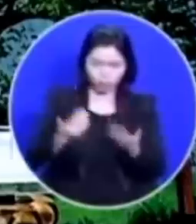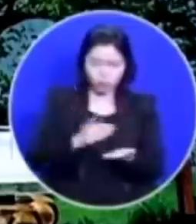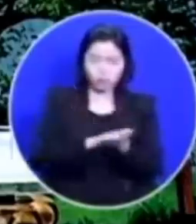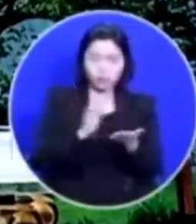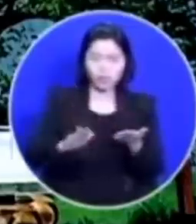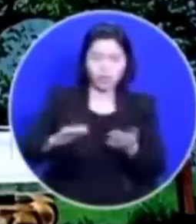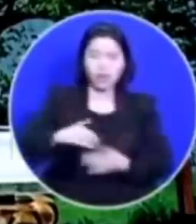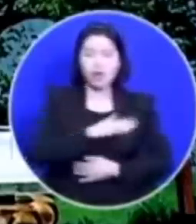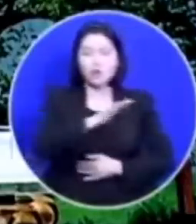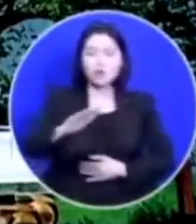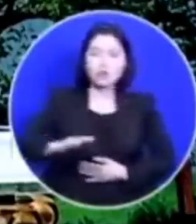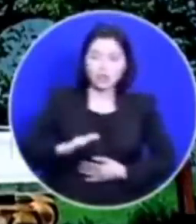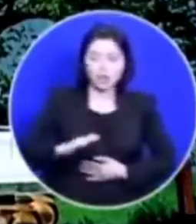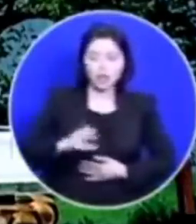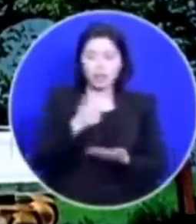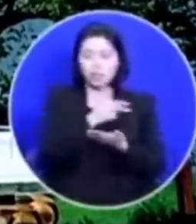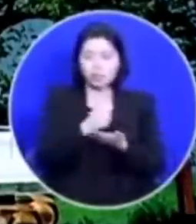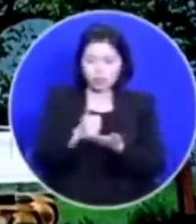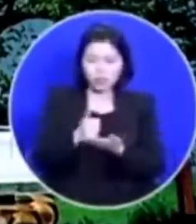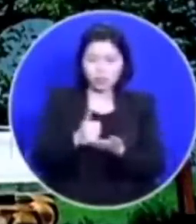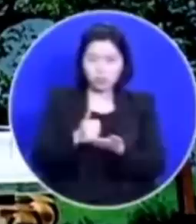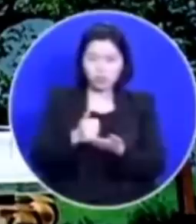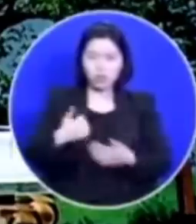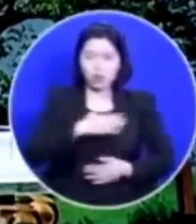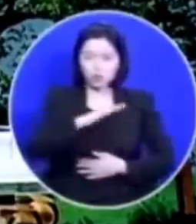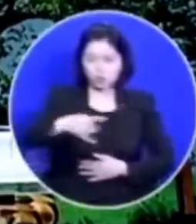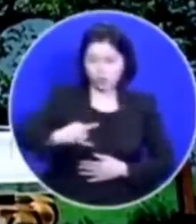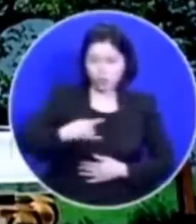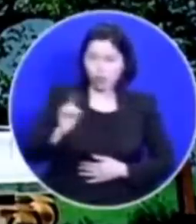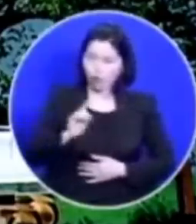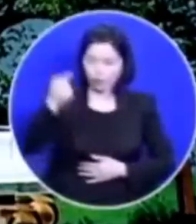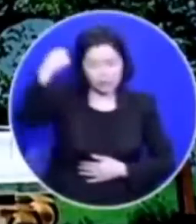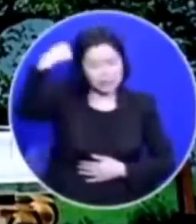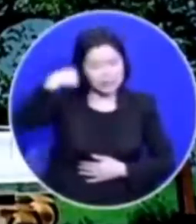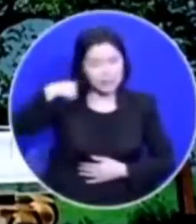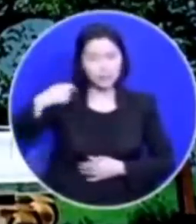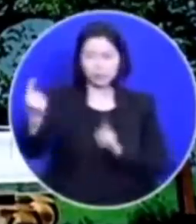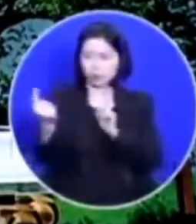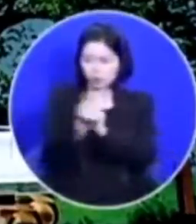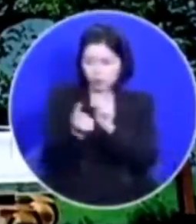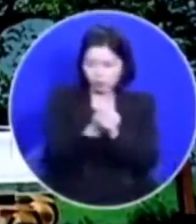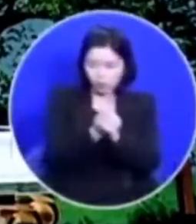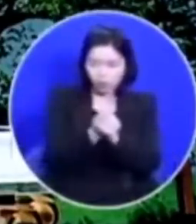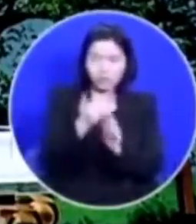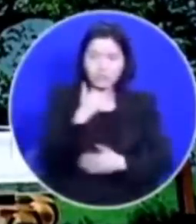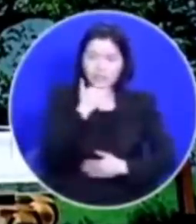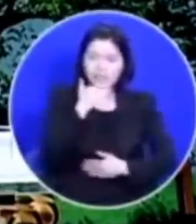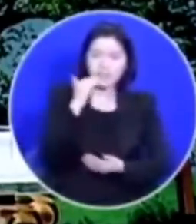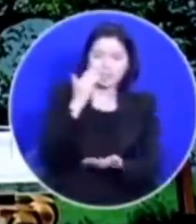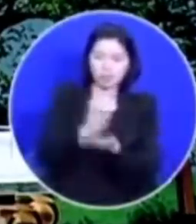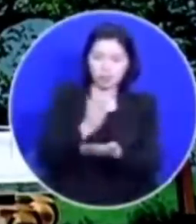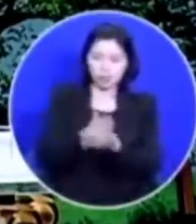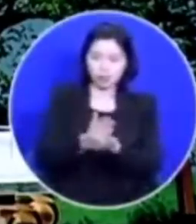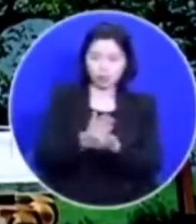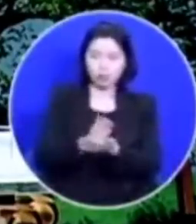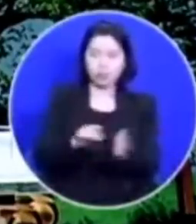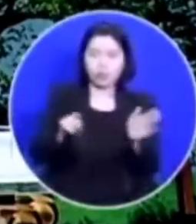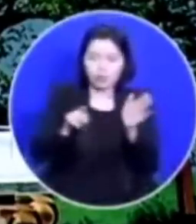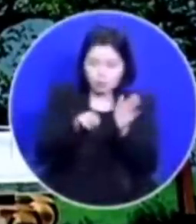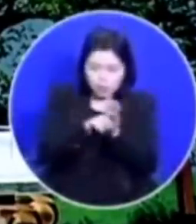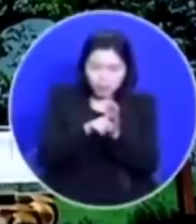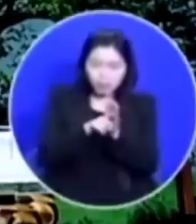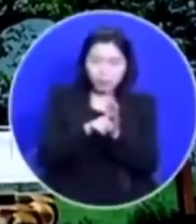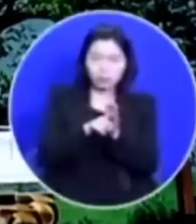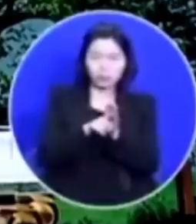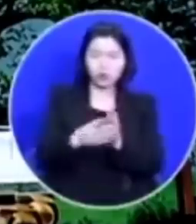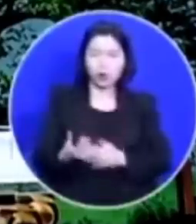우리가 주님 의 주님이 우리에게 어떤 느낌으로 다가 다가 오기를 기다리지 말고 믿음으로 주님께 먼저